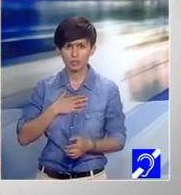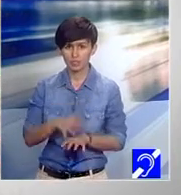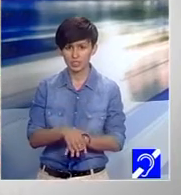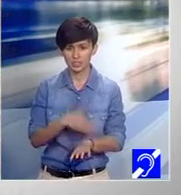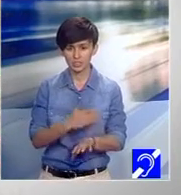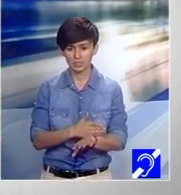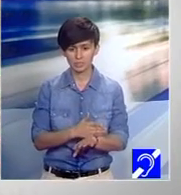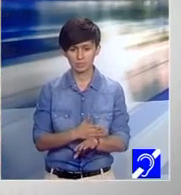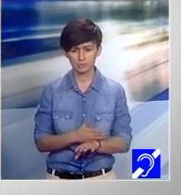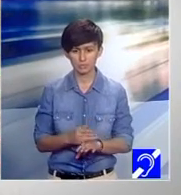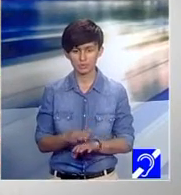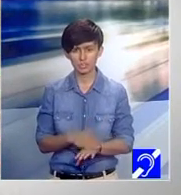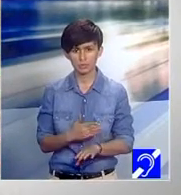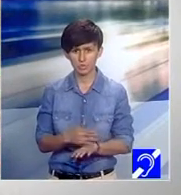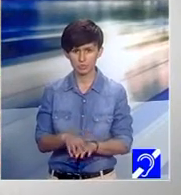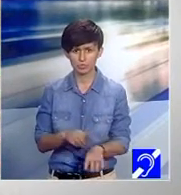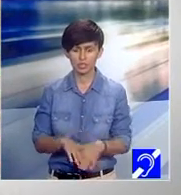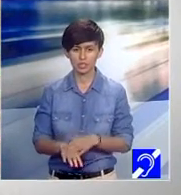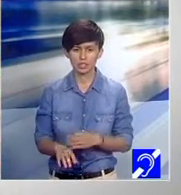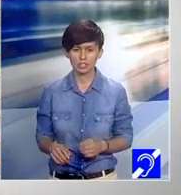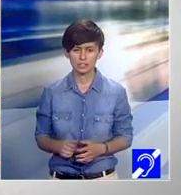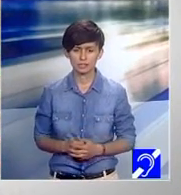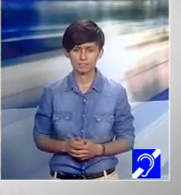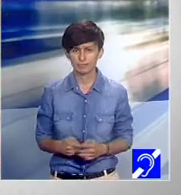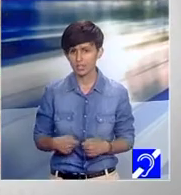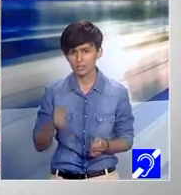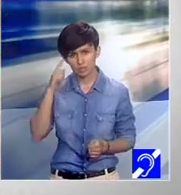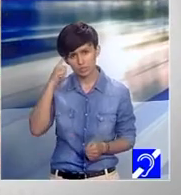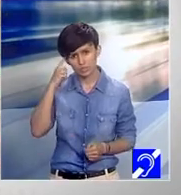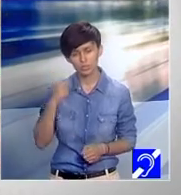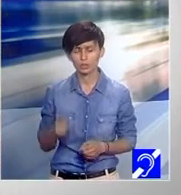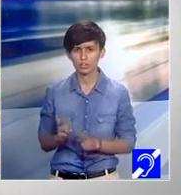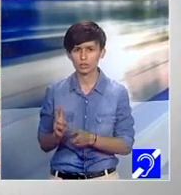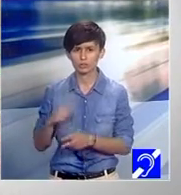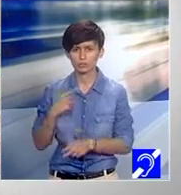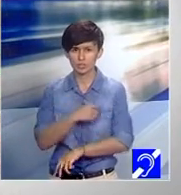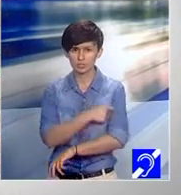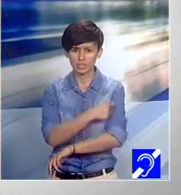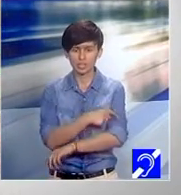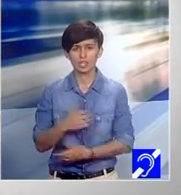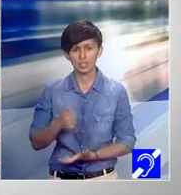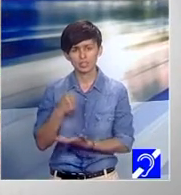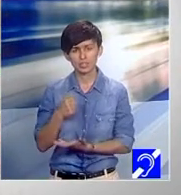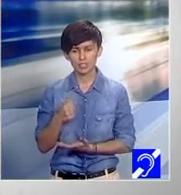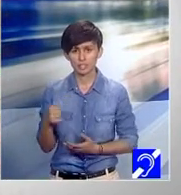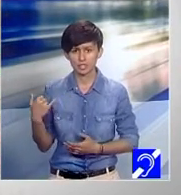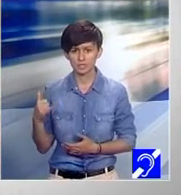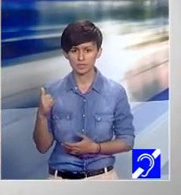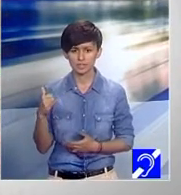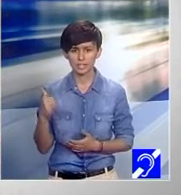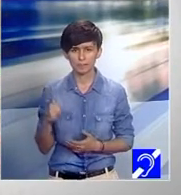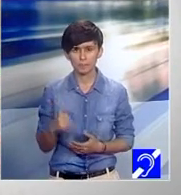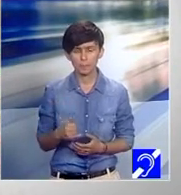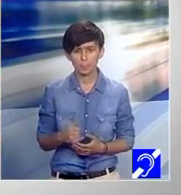să decontez mănuși, să le deconteze spitalul. Toată lumea știe cum stau spitalele cu finanțele. Pe de altă parte, vine un mecanism